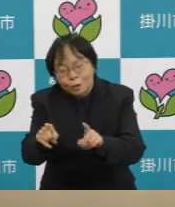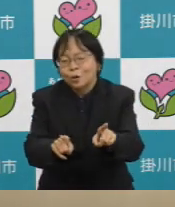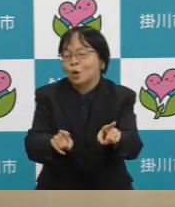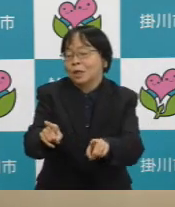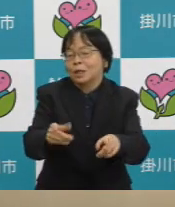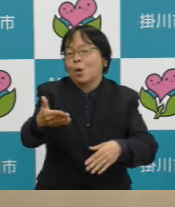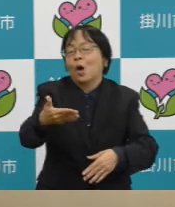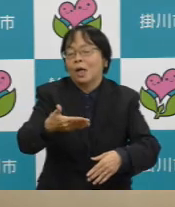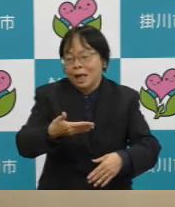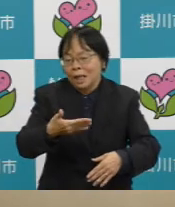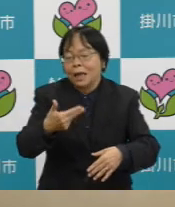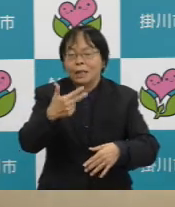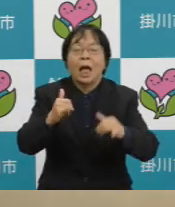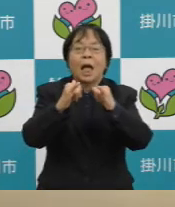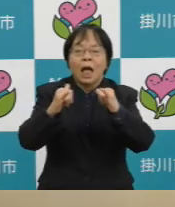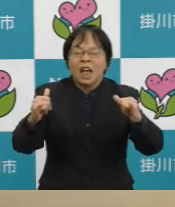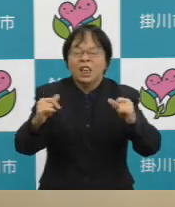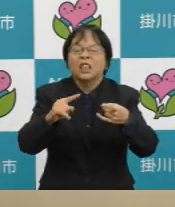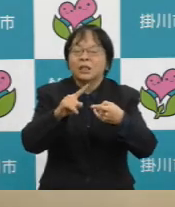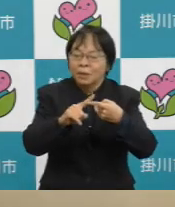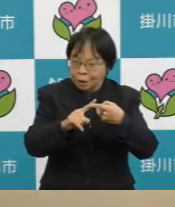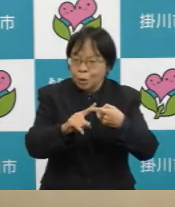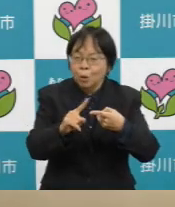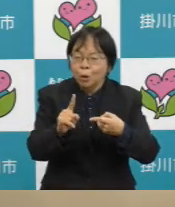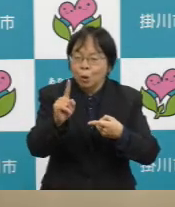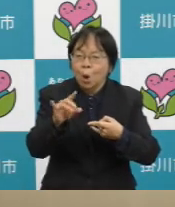ちかというと、ひずみさんのような